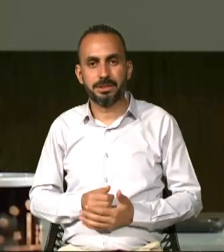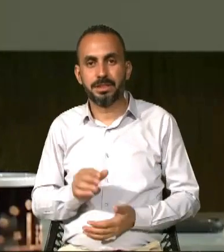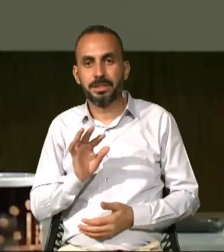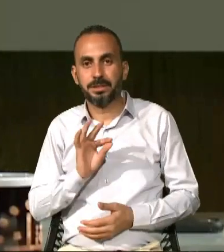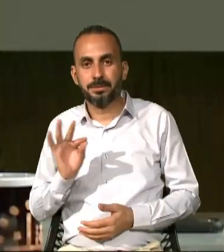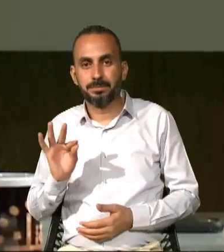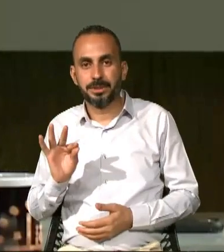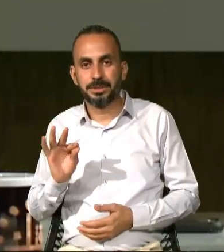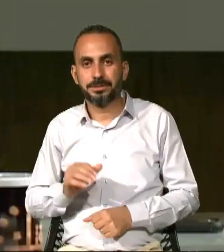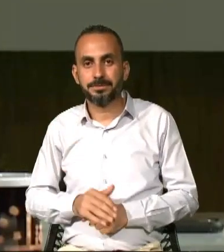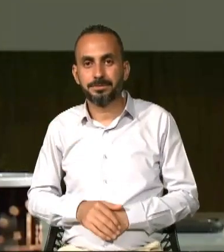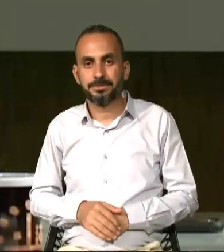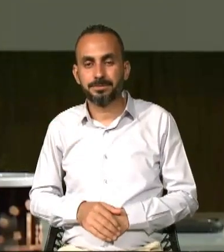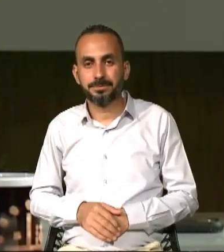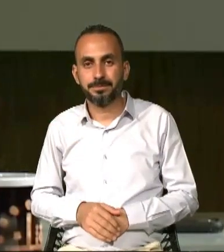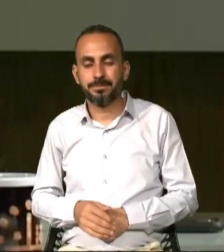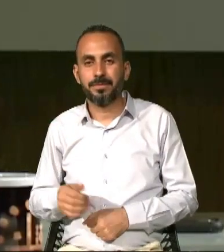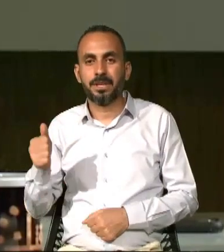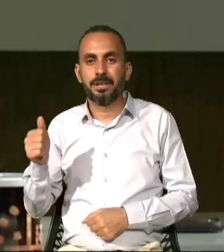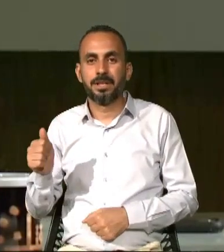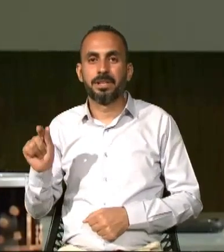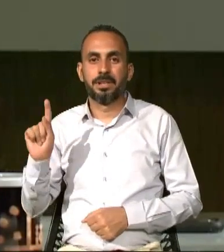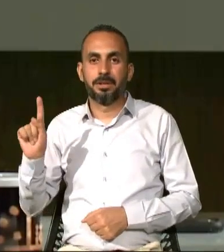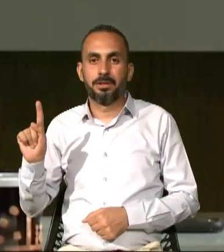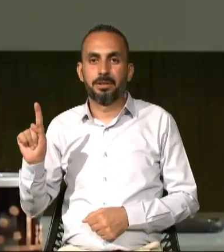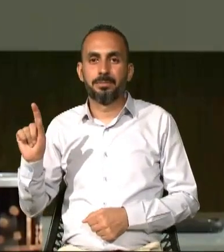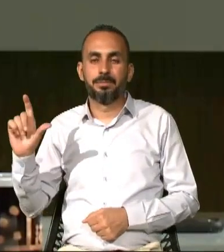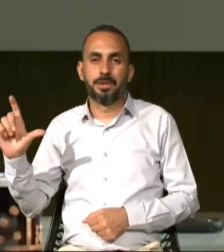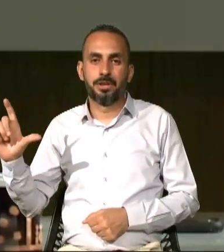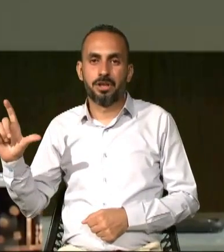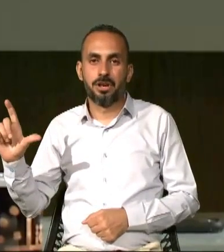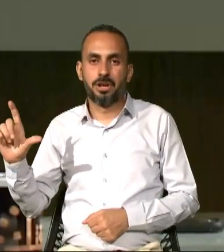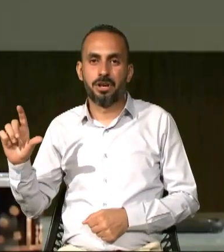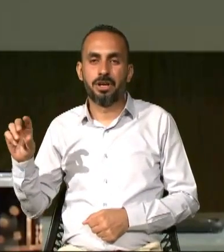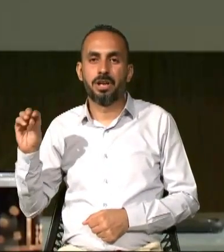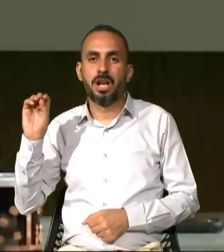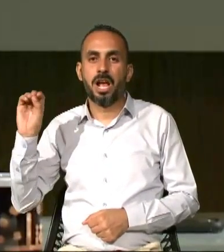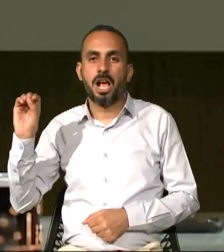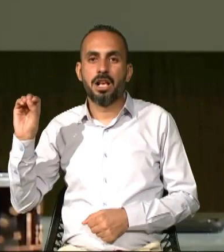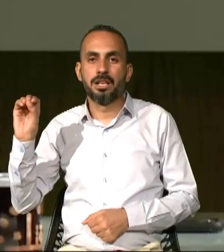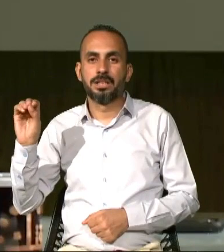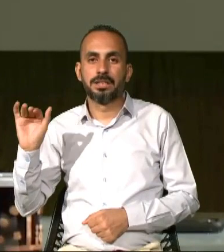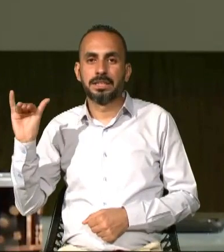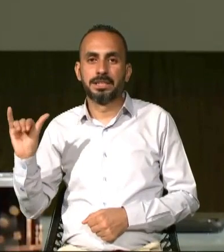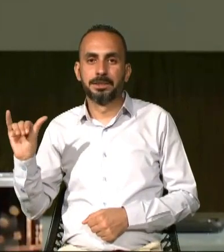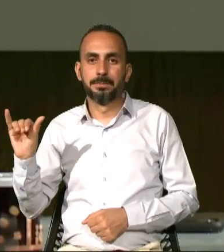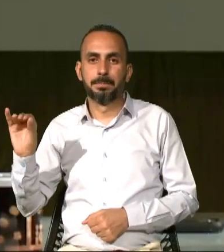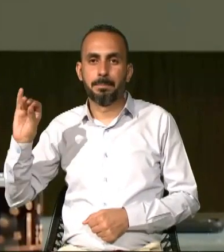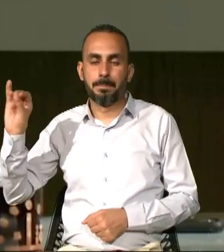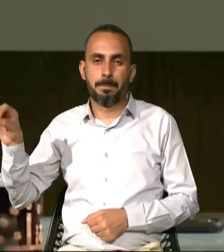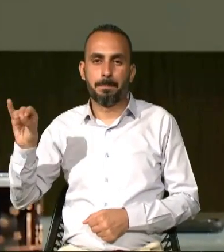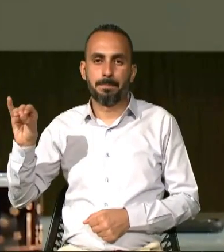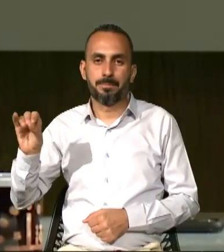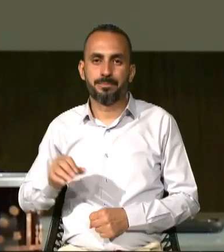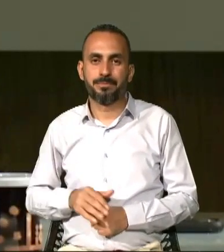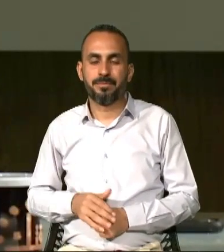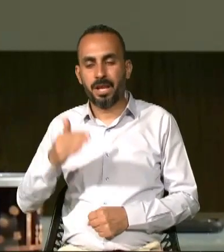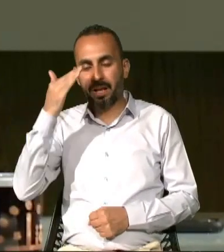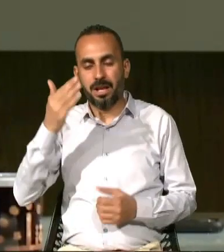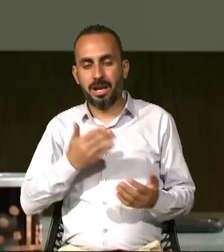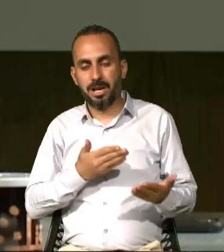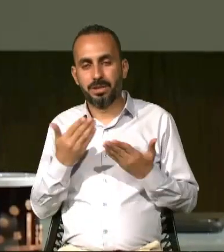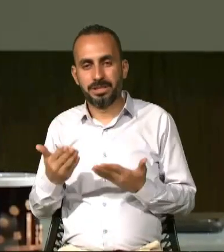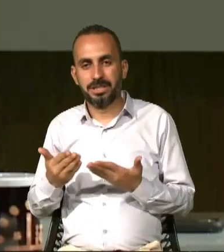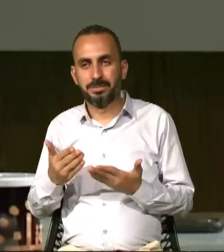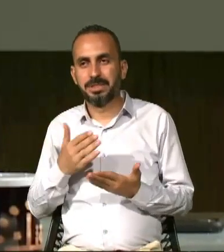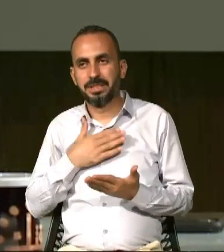ابراهيم شهاده مع حضرتك. اهلا يا اخ ابراهيم، اتفضل. يا اخ ابراهيم ازيك يا خادم الرب؟ حضرتك انا فرحان جدا، يعني هو